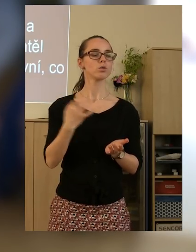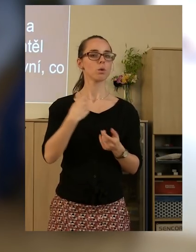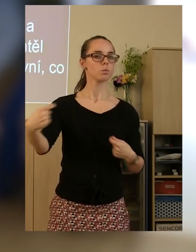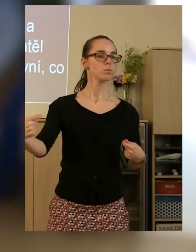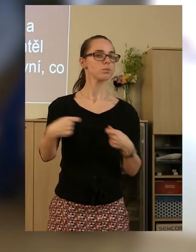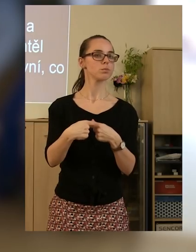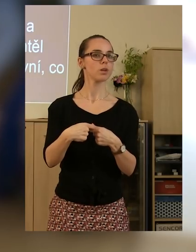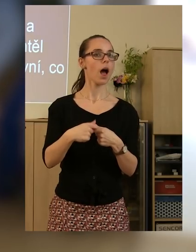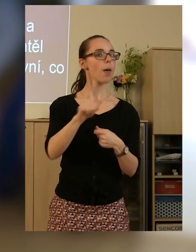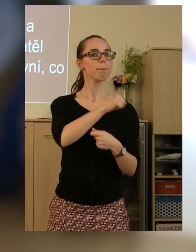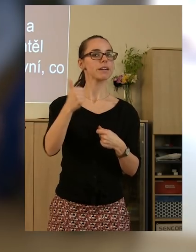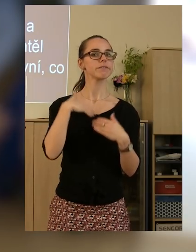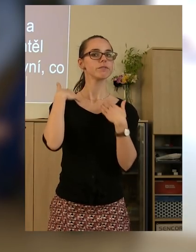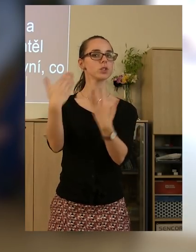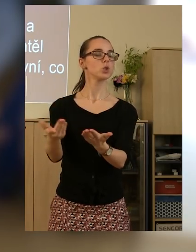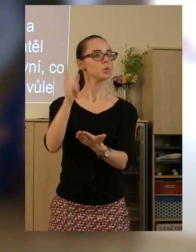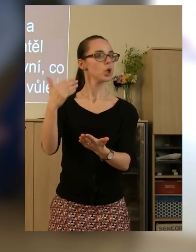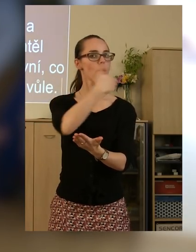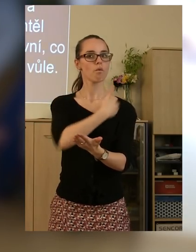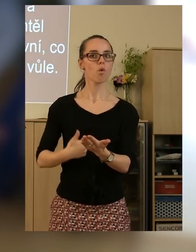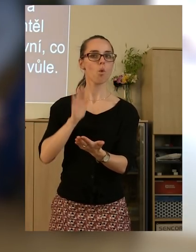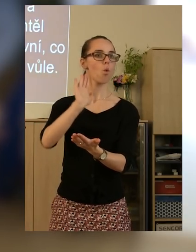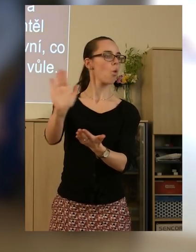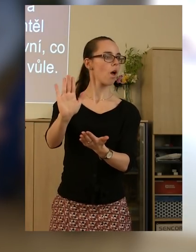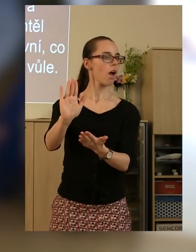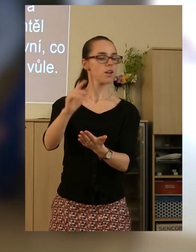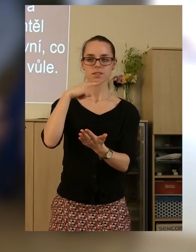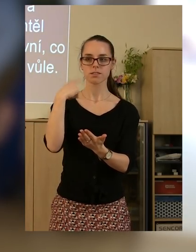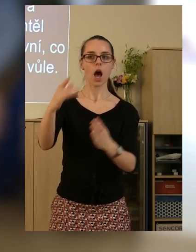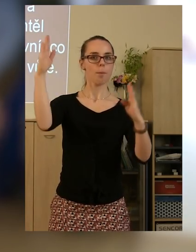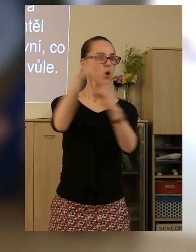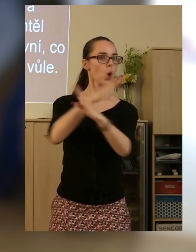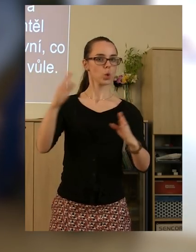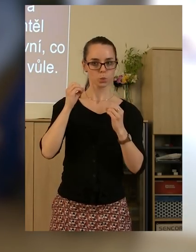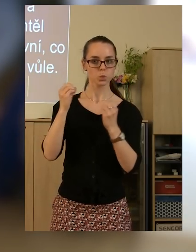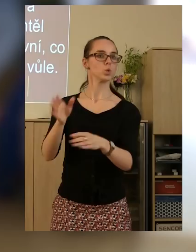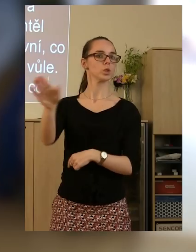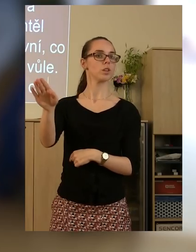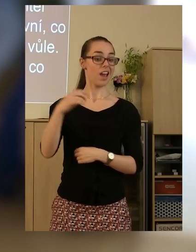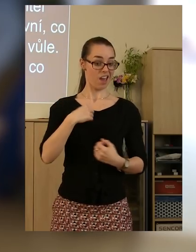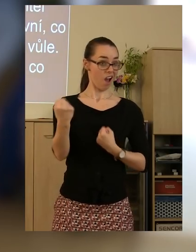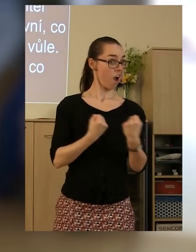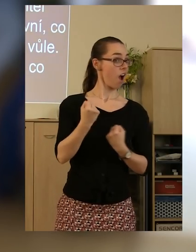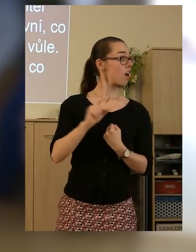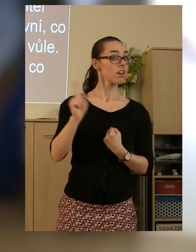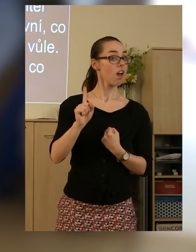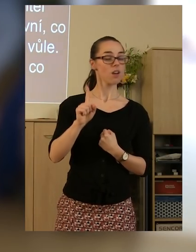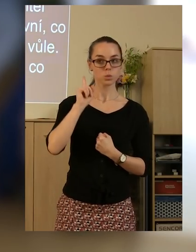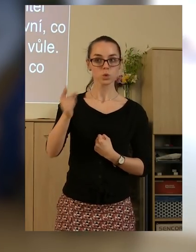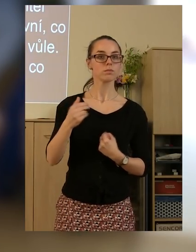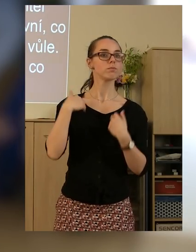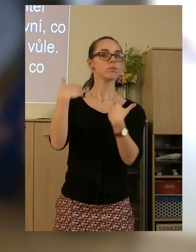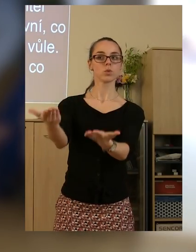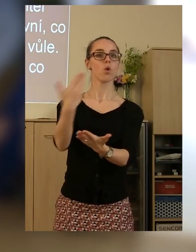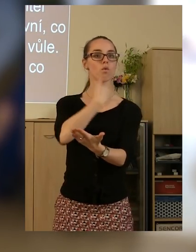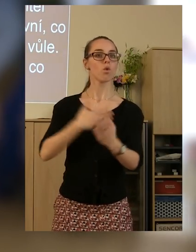je svobodná vůle. Aby on se mohl rozhodovat, co udělá, co neudělá,